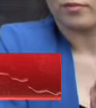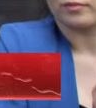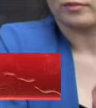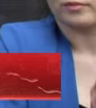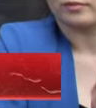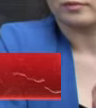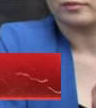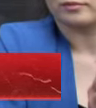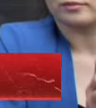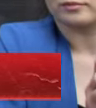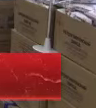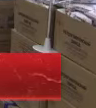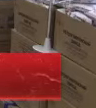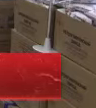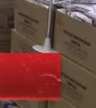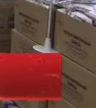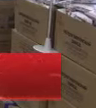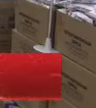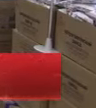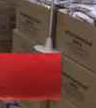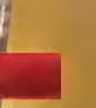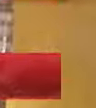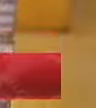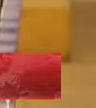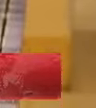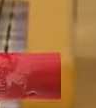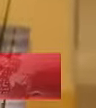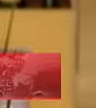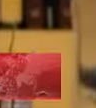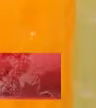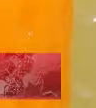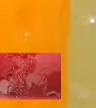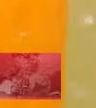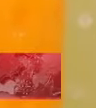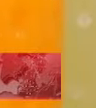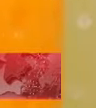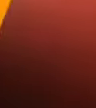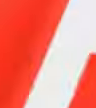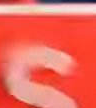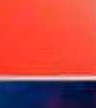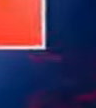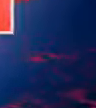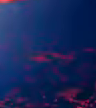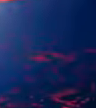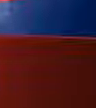бизнесом и баланс между здоровьем населения. Спасет ли казахстанцев от ожирения очередное повышение цен?